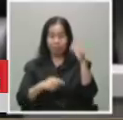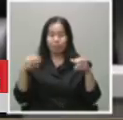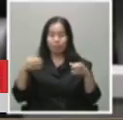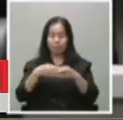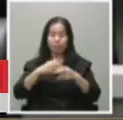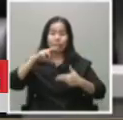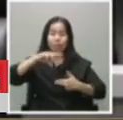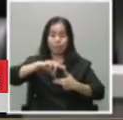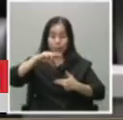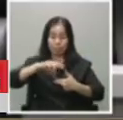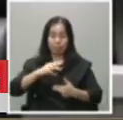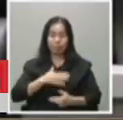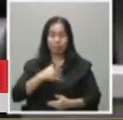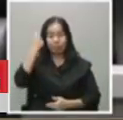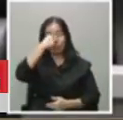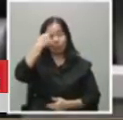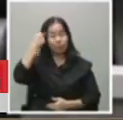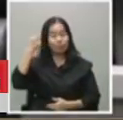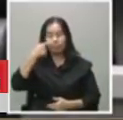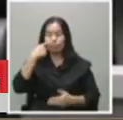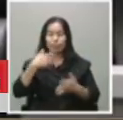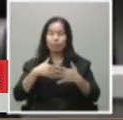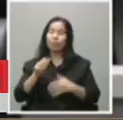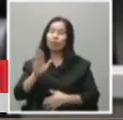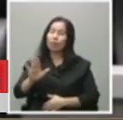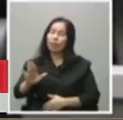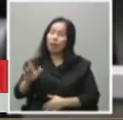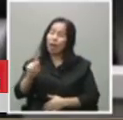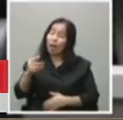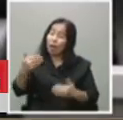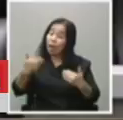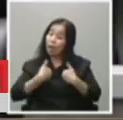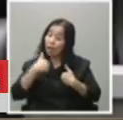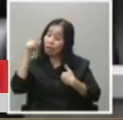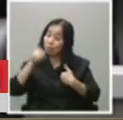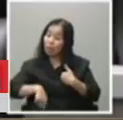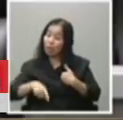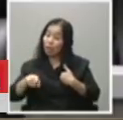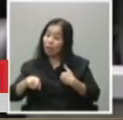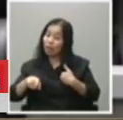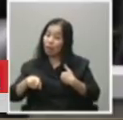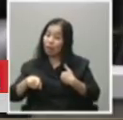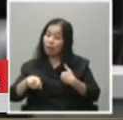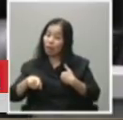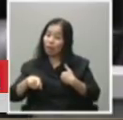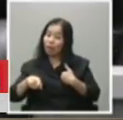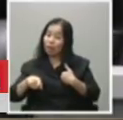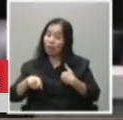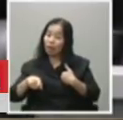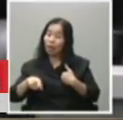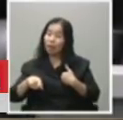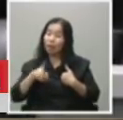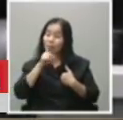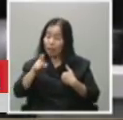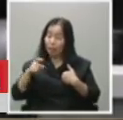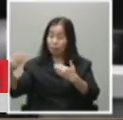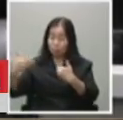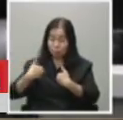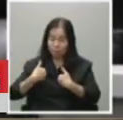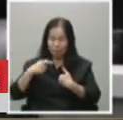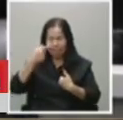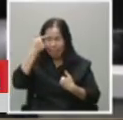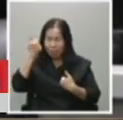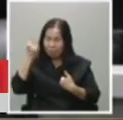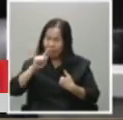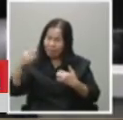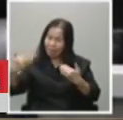ครับหน้าดำก็ มีความยุติธรรมท่านใช้สิทธิ์พาดพิงเหรอครับ บอบุญจินนะครับ พาดพิงเรื่องหน้าดำ ไม่